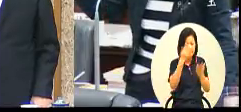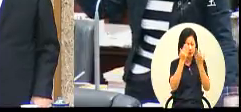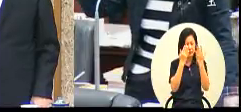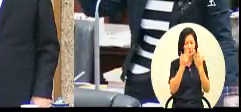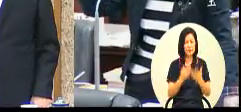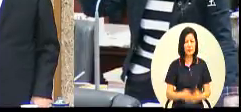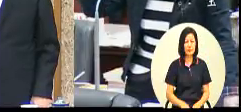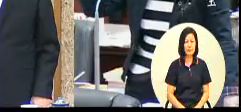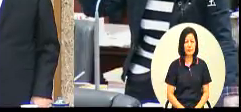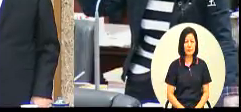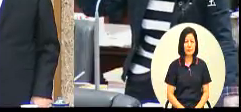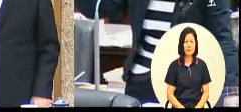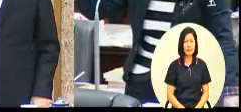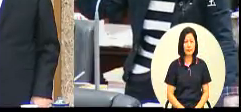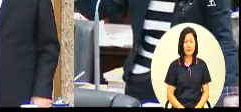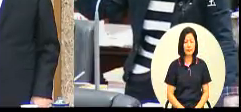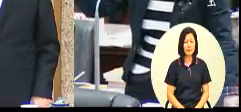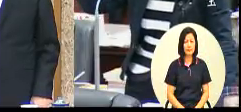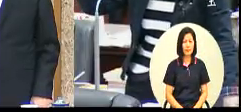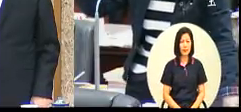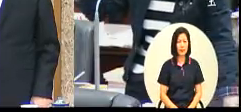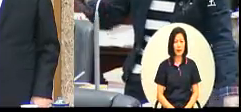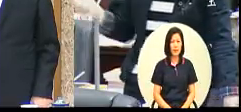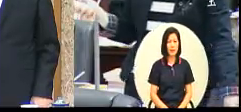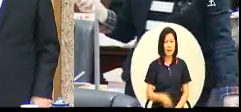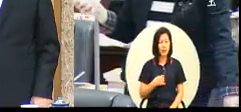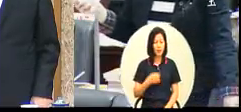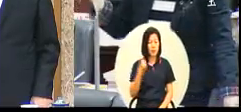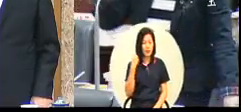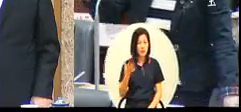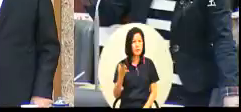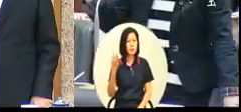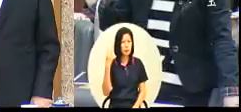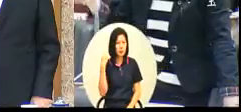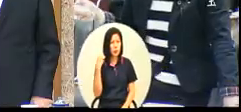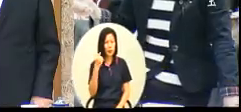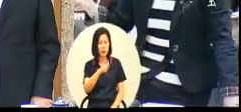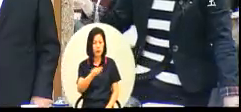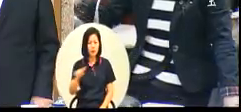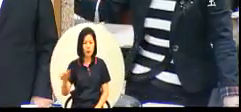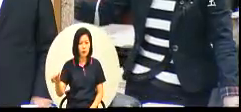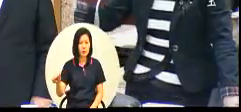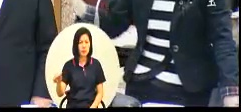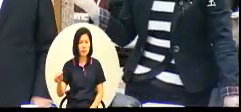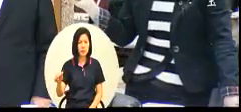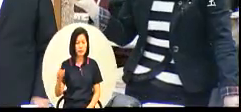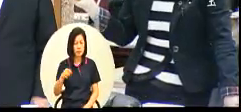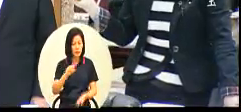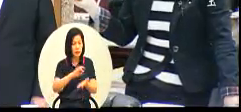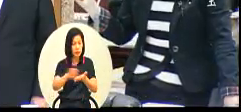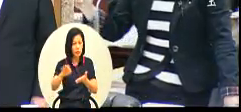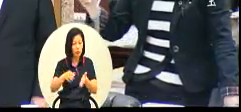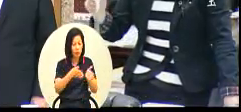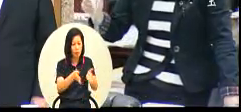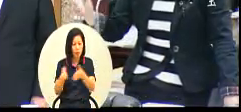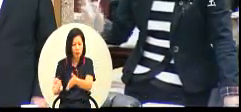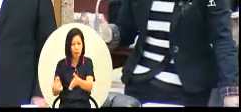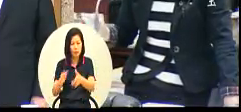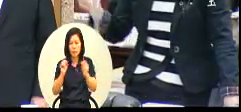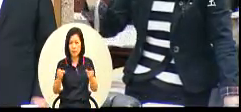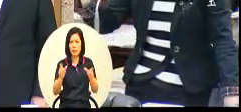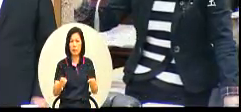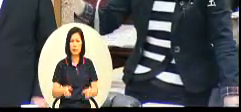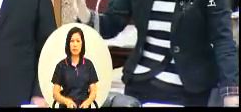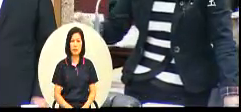恭喜在吼。不管是我们新的料还是旧的再生力量，老实讲它的用途不同，那我们本来